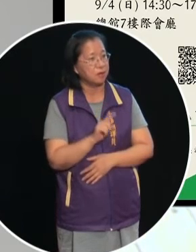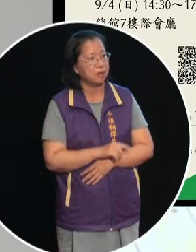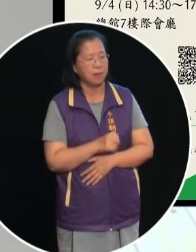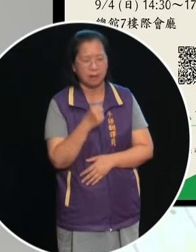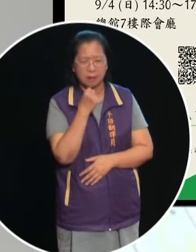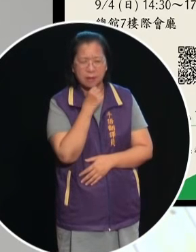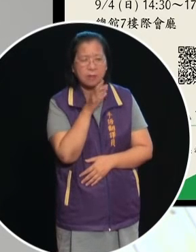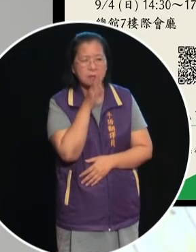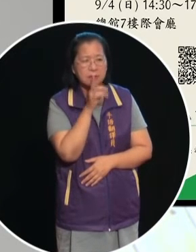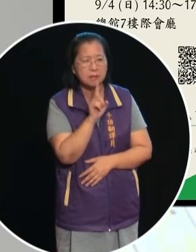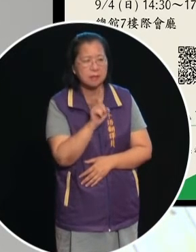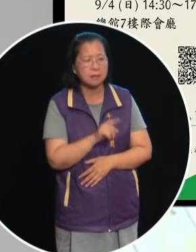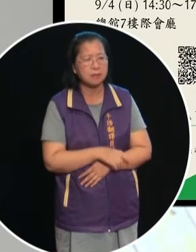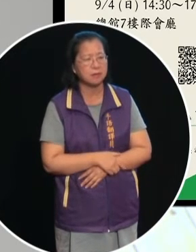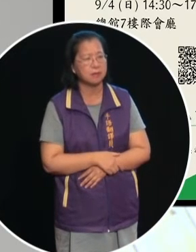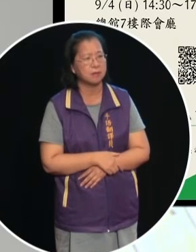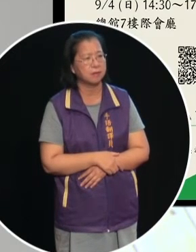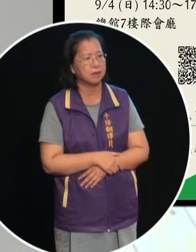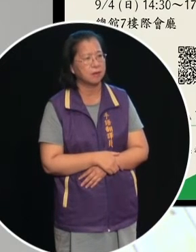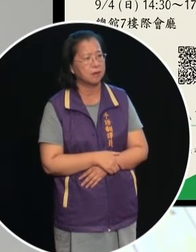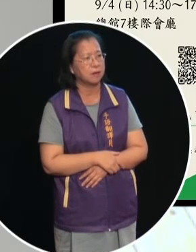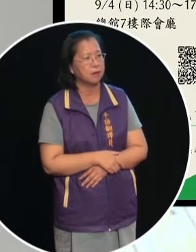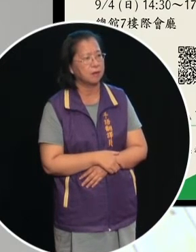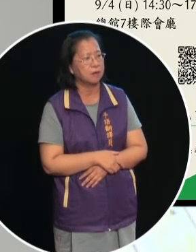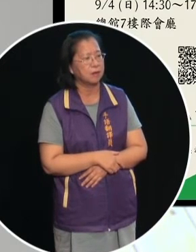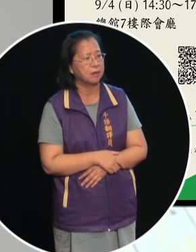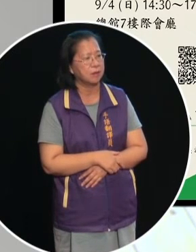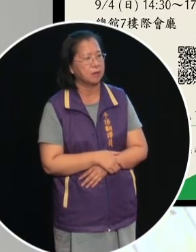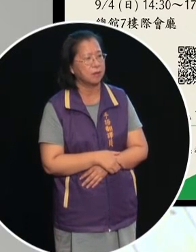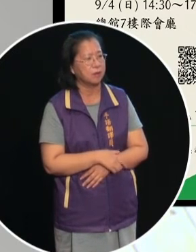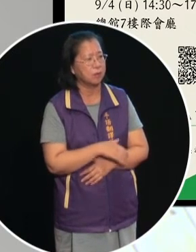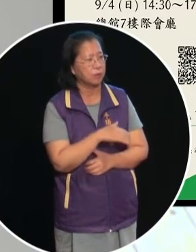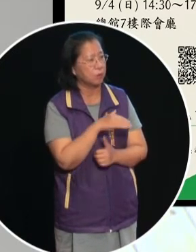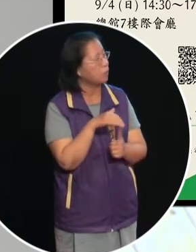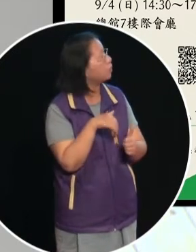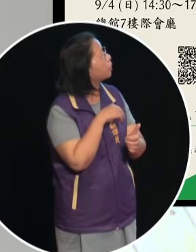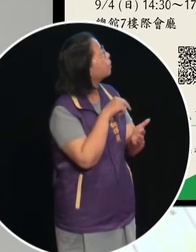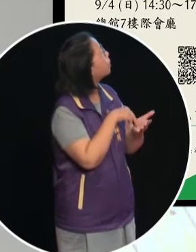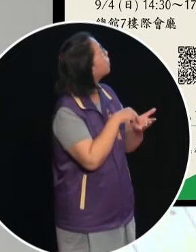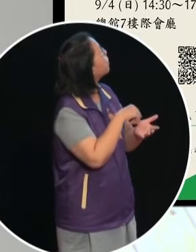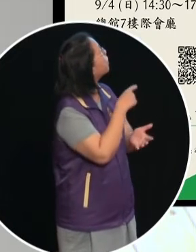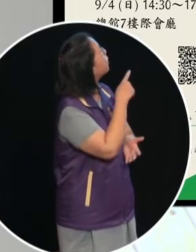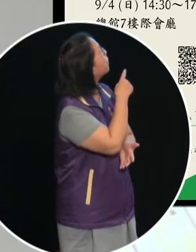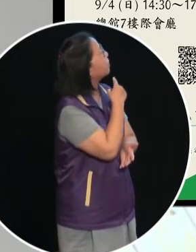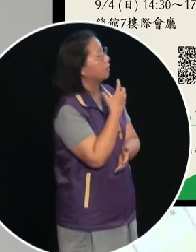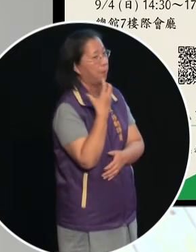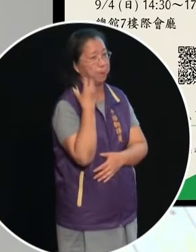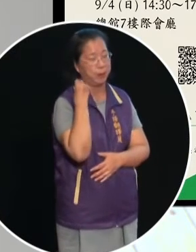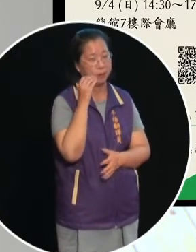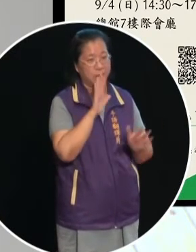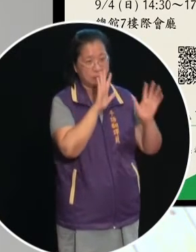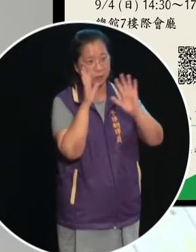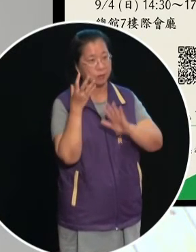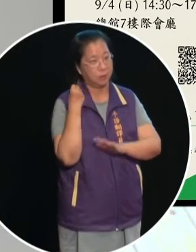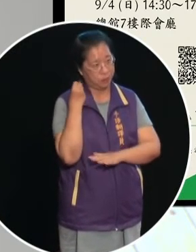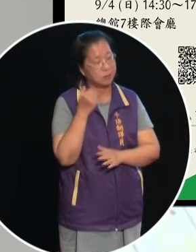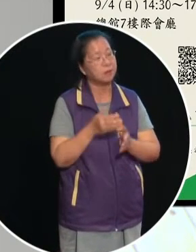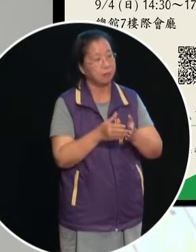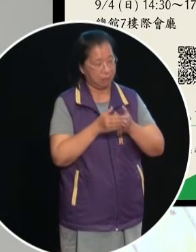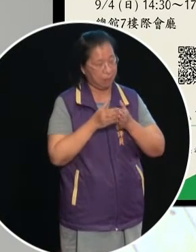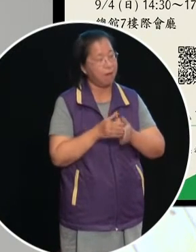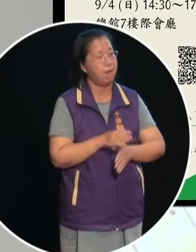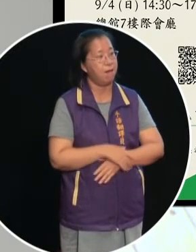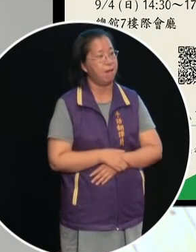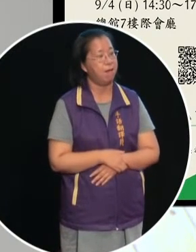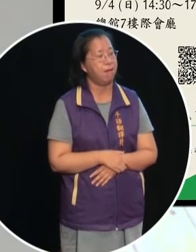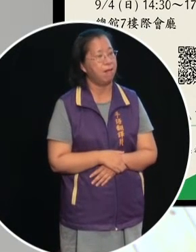湾是独立状态，所以这个独立状态维持就是维持现状，不是要独也不